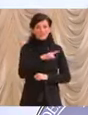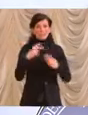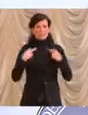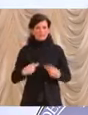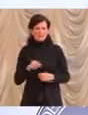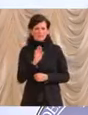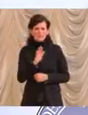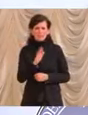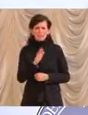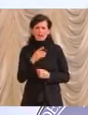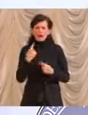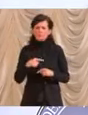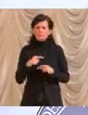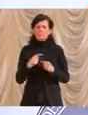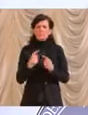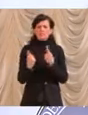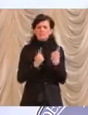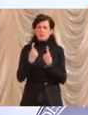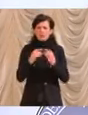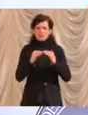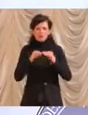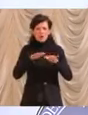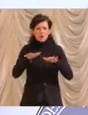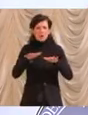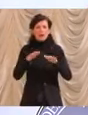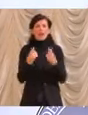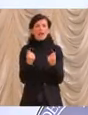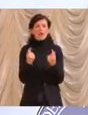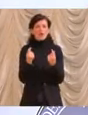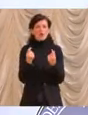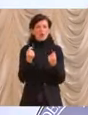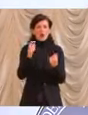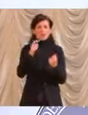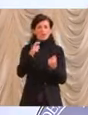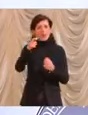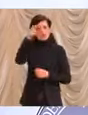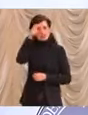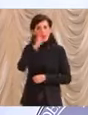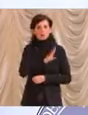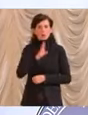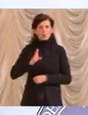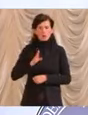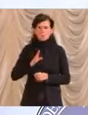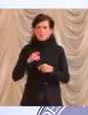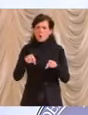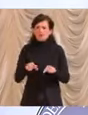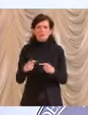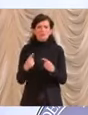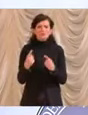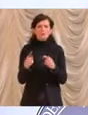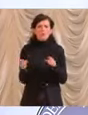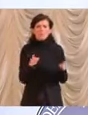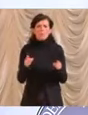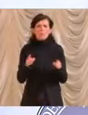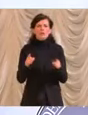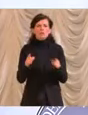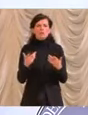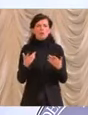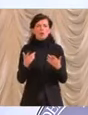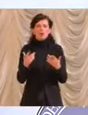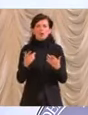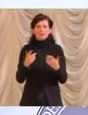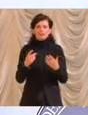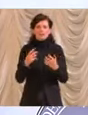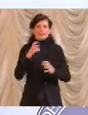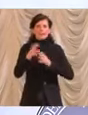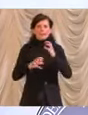ogni Stato membro è completamente alterato, messo a dura prova da questo tsunami. Quindi è